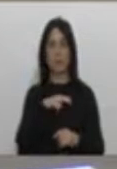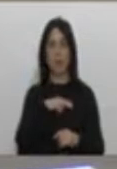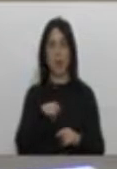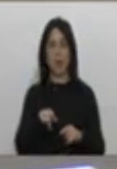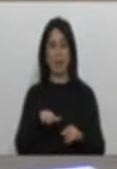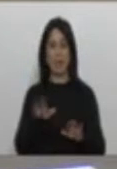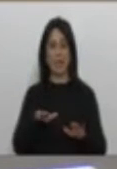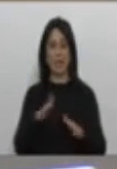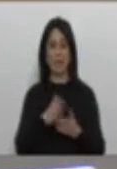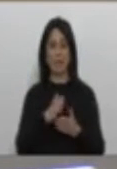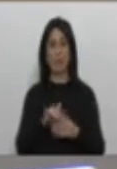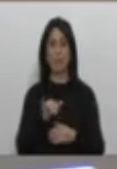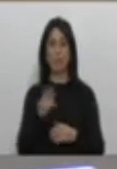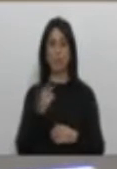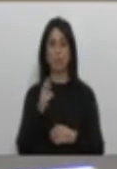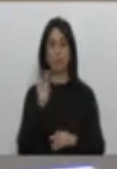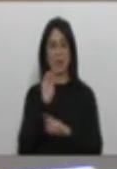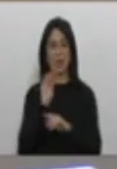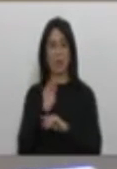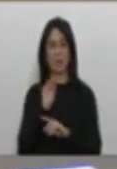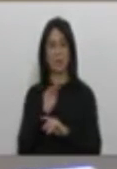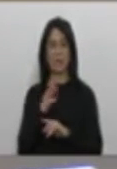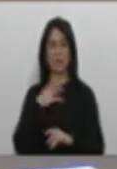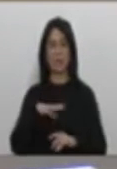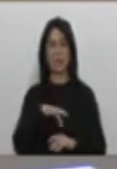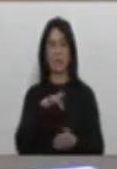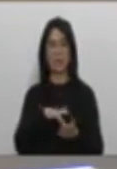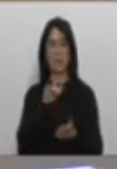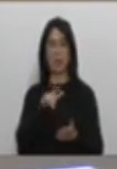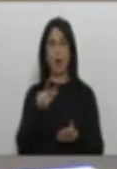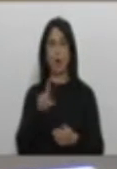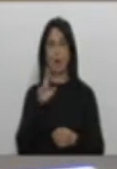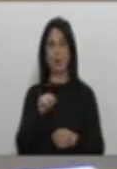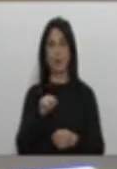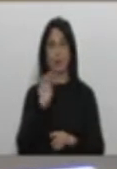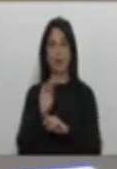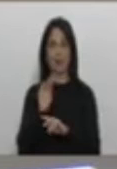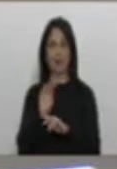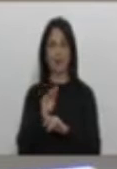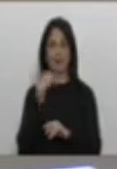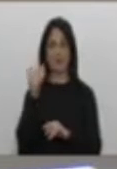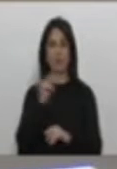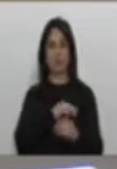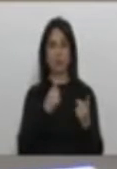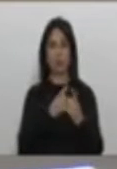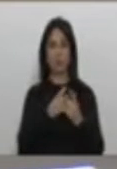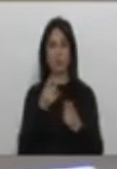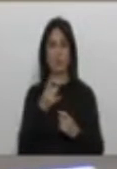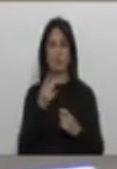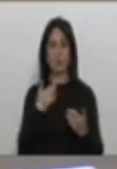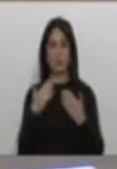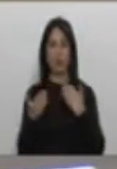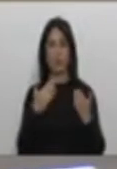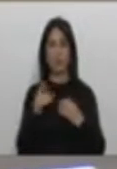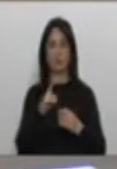არის ადგილი, საიდანაც უნდა ლანძღოთ საქართველოს მოქალაქეები და ლანძღოთ თქვენი კოლეგები. Კიდევ ერთხელ მოგიწოდებთ,